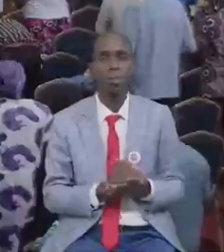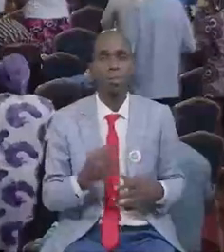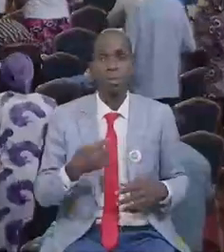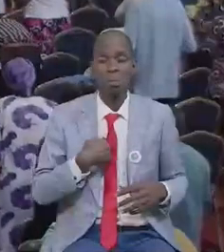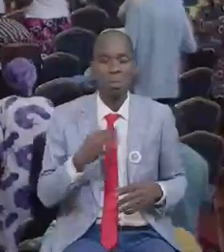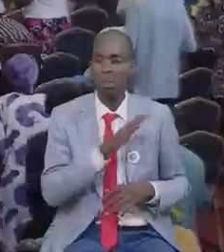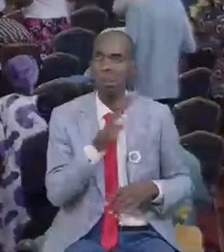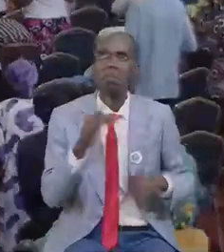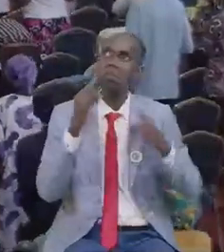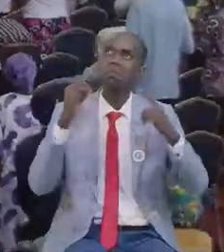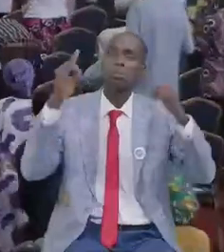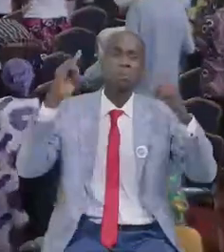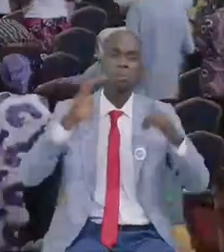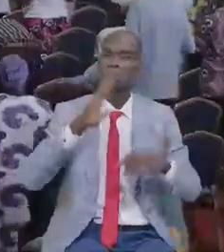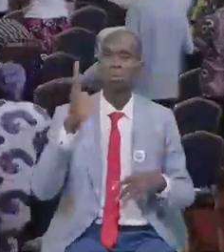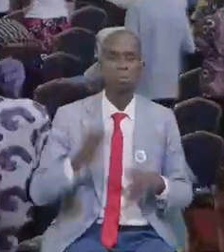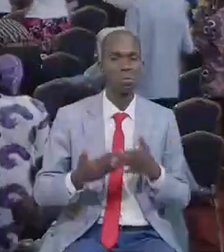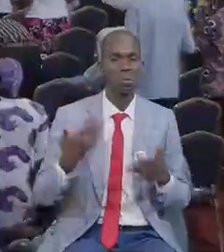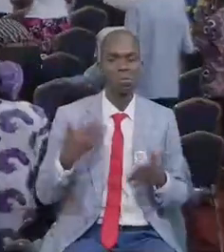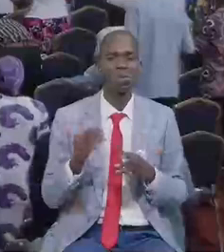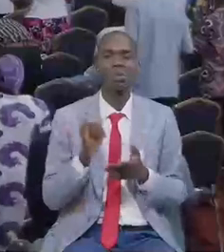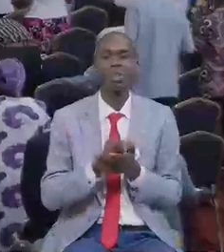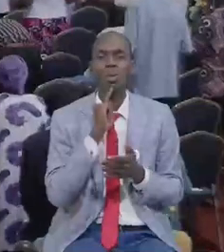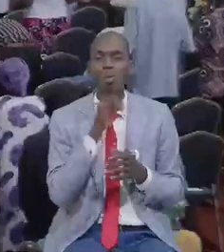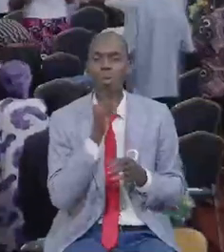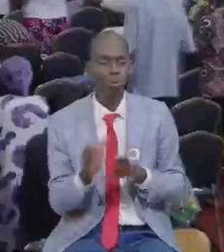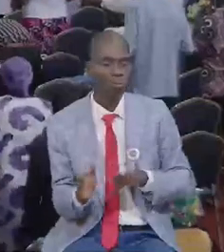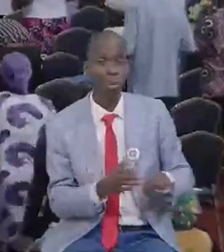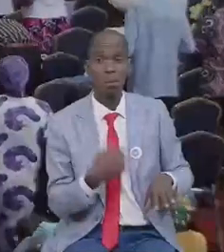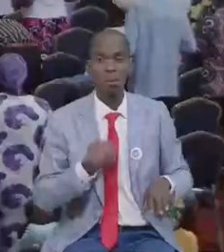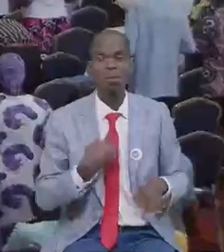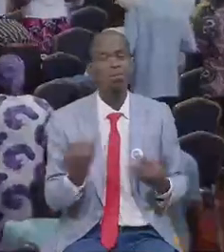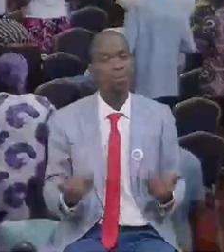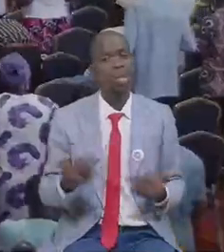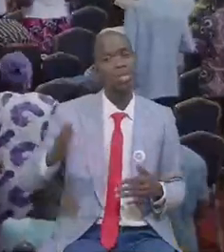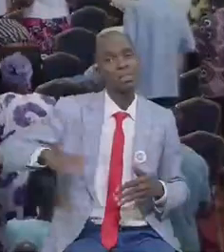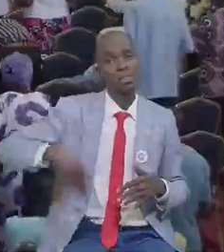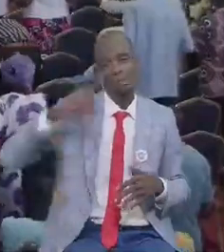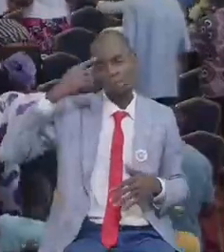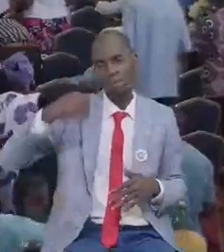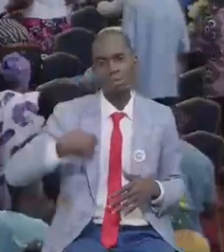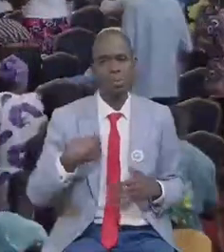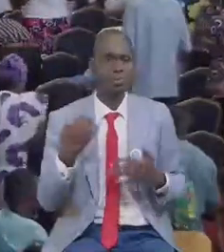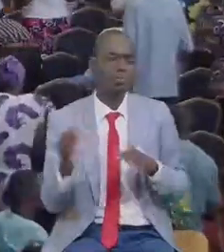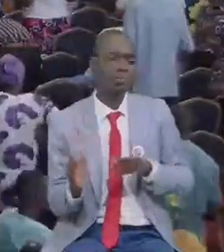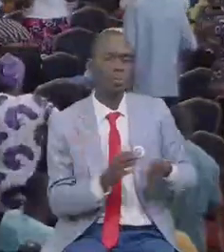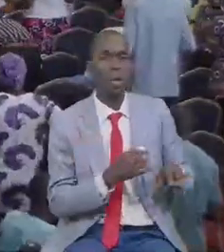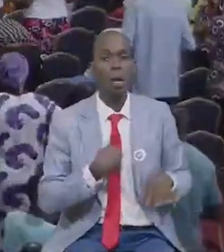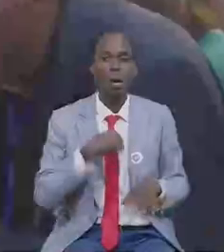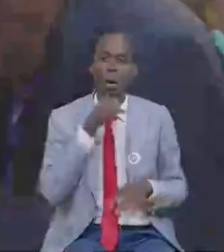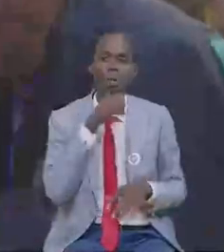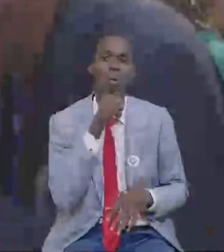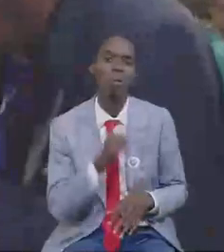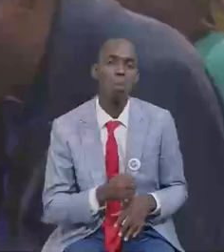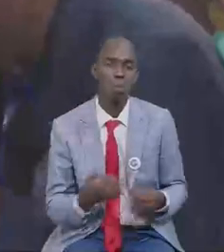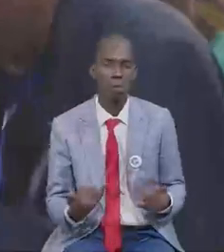Je n'ai jamais rien réalisé. C'est trop tard. Je suis trop vieux. Je n'ai